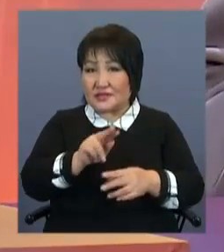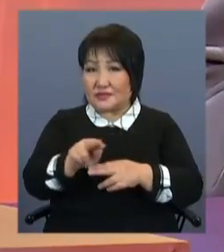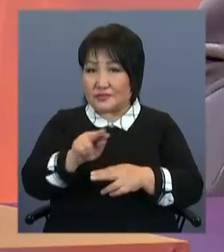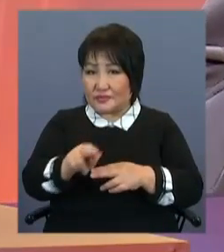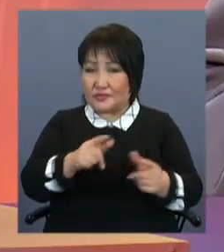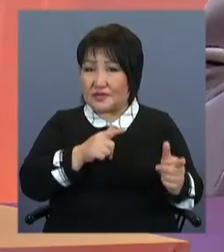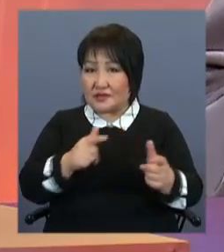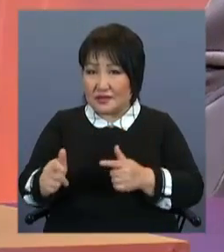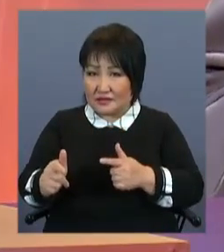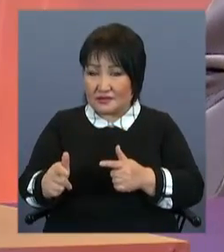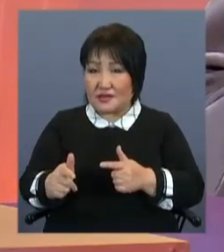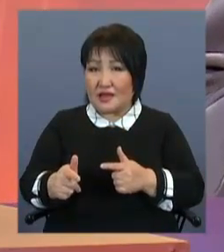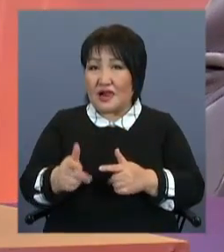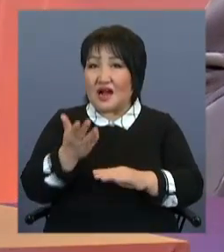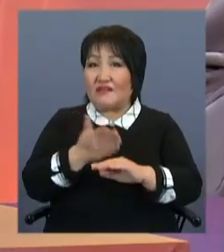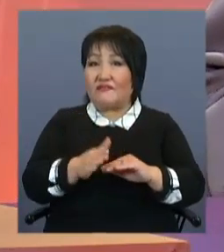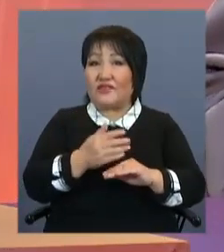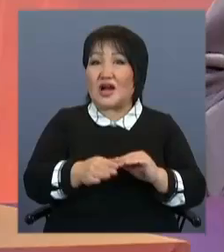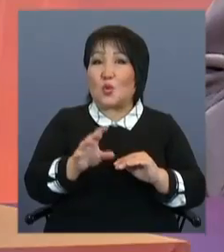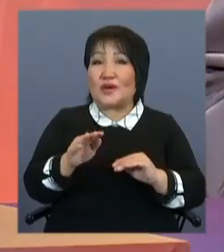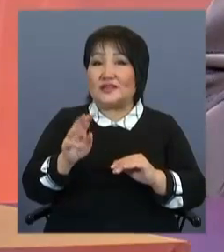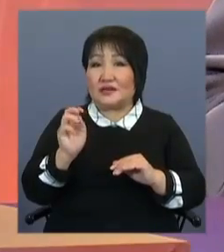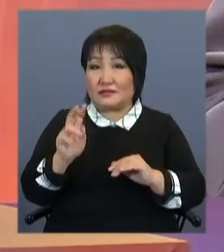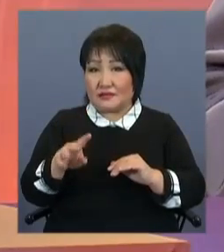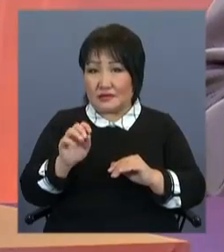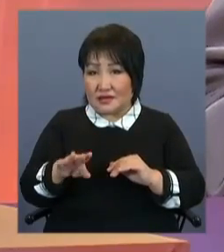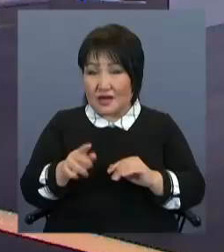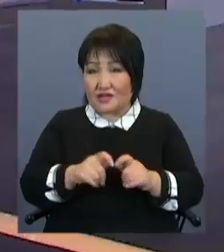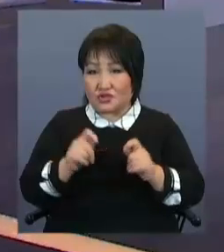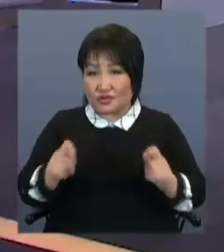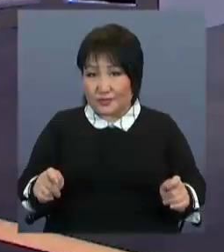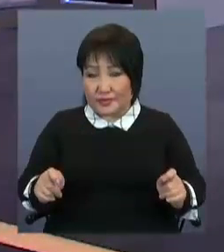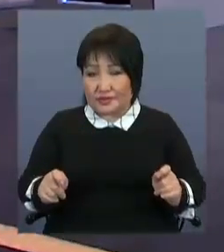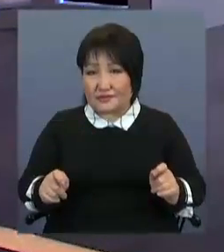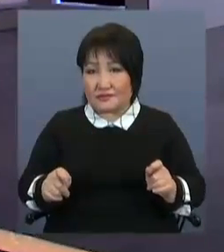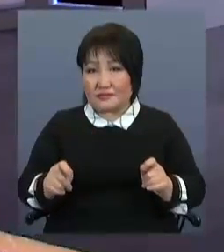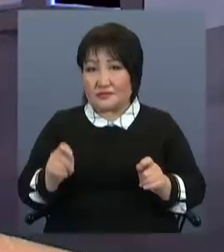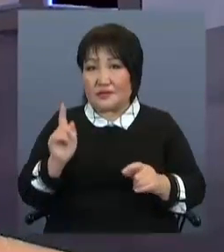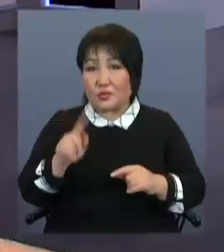11 маман кәсіптерін ашып. Бұл бір